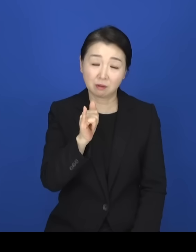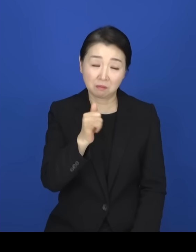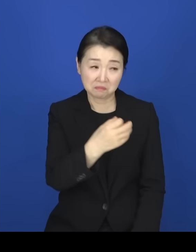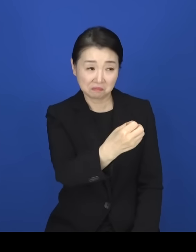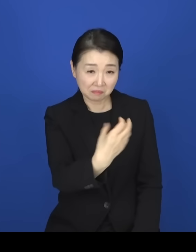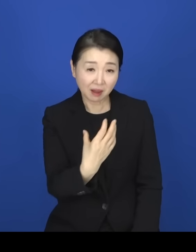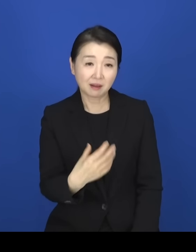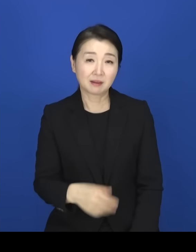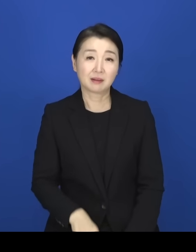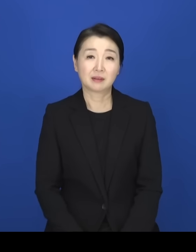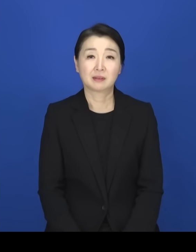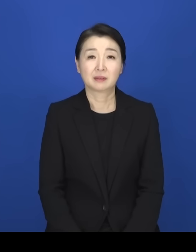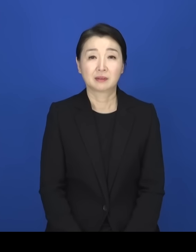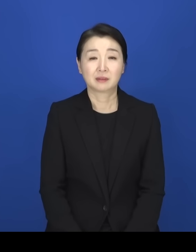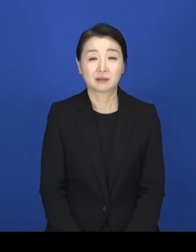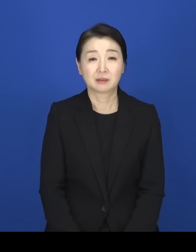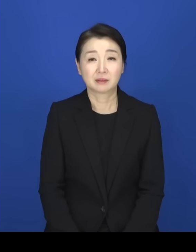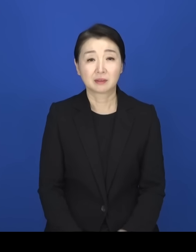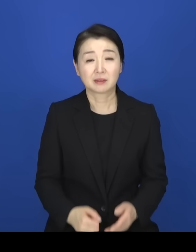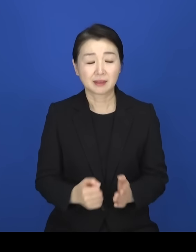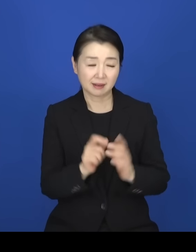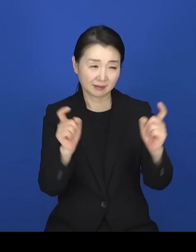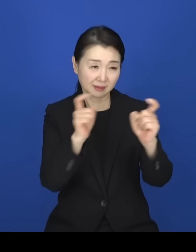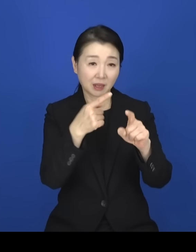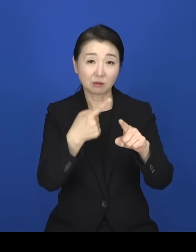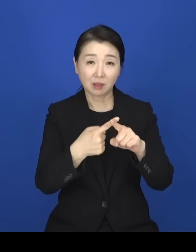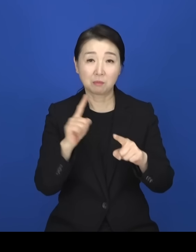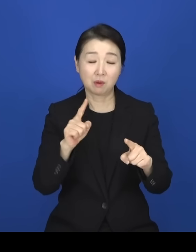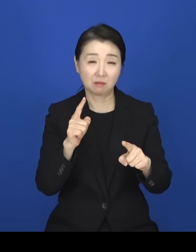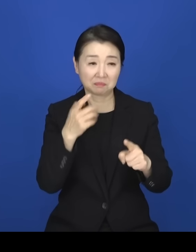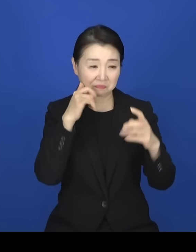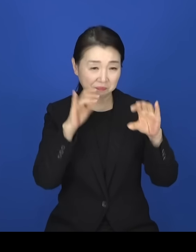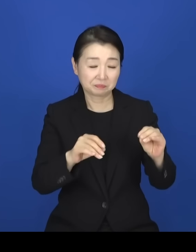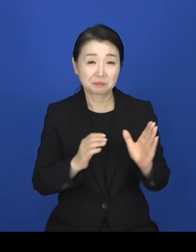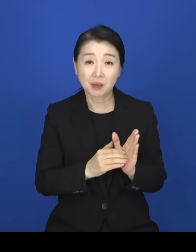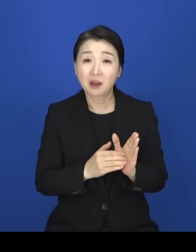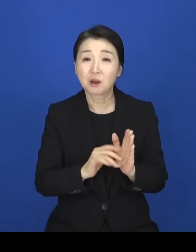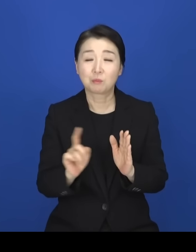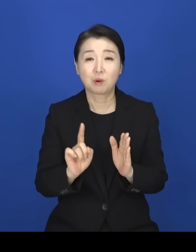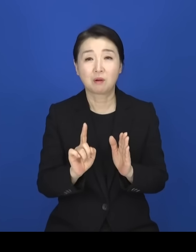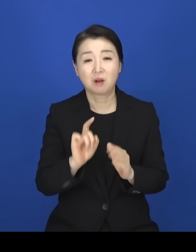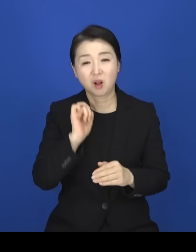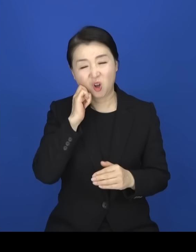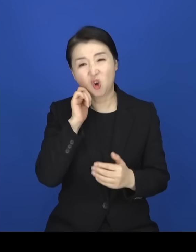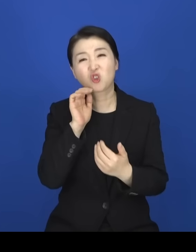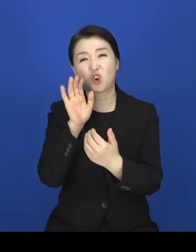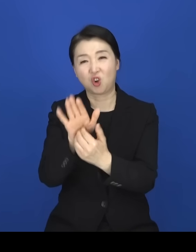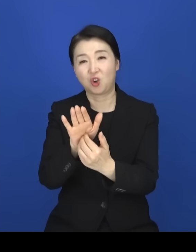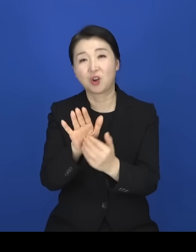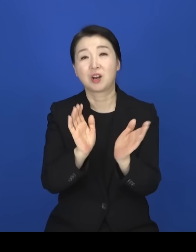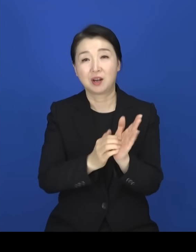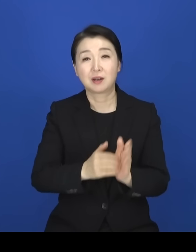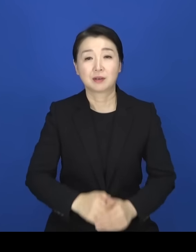하셔서 제가 사실은 조금 그렇게 싸우다가 전화를 끊고 굉장히 어렵게 거절을 했어요.